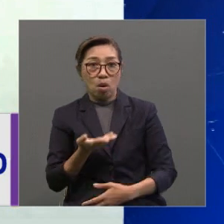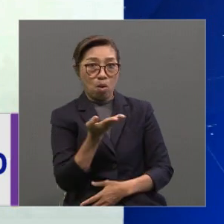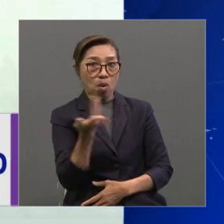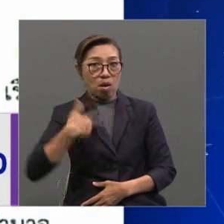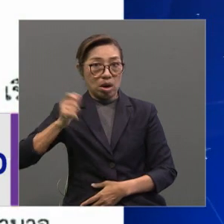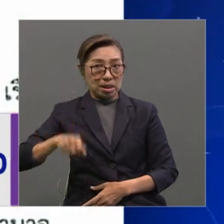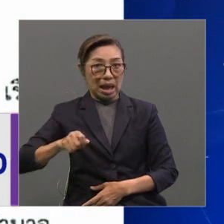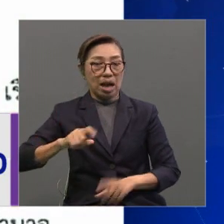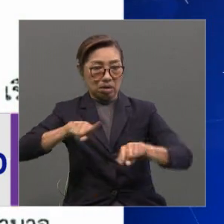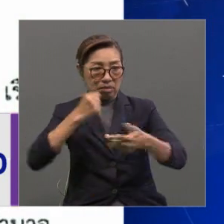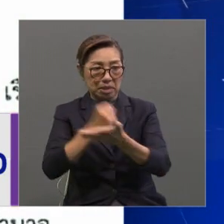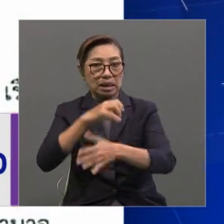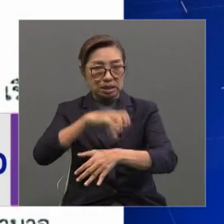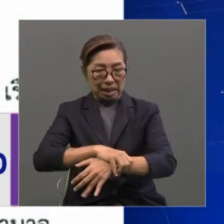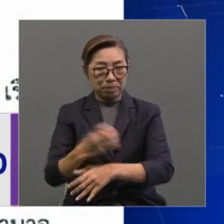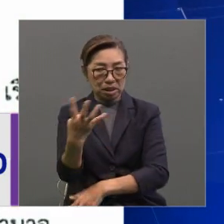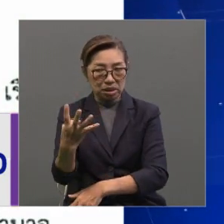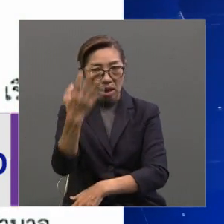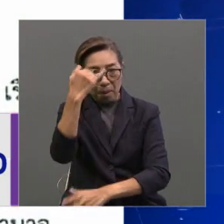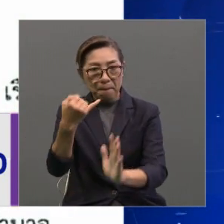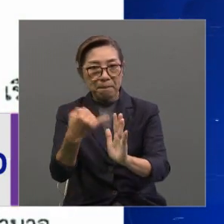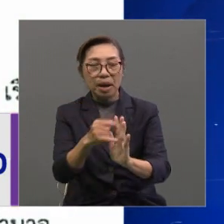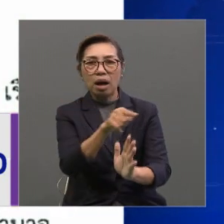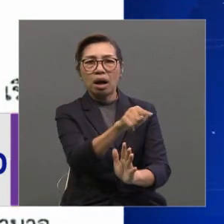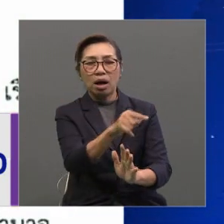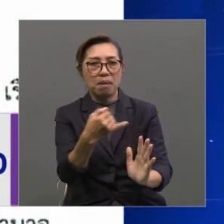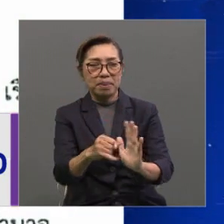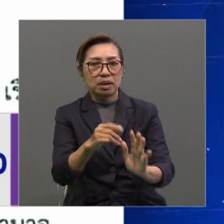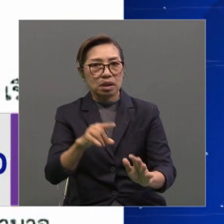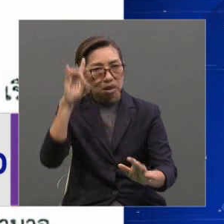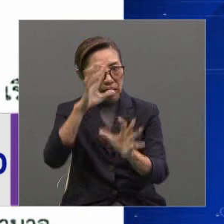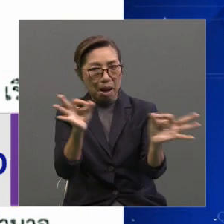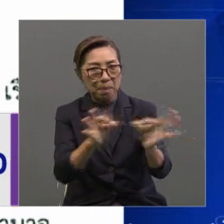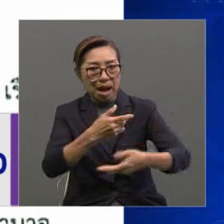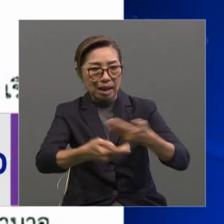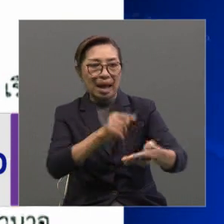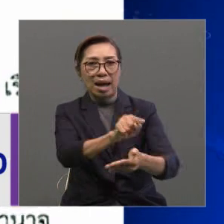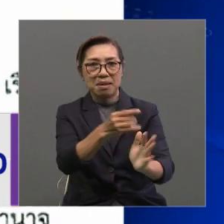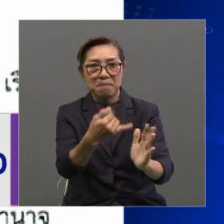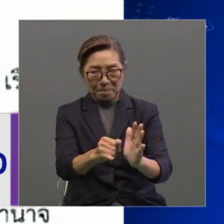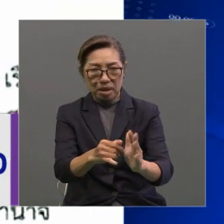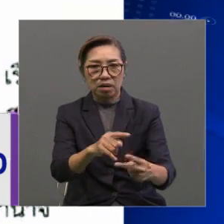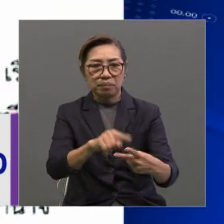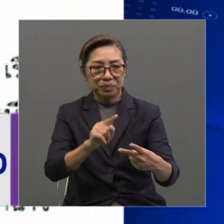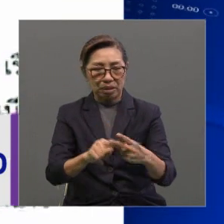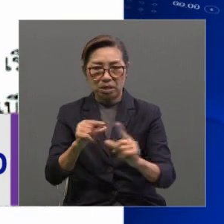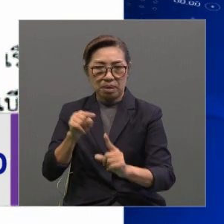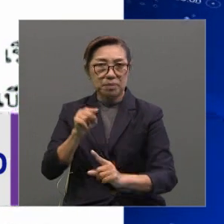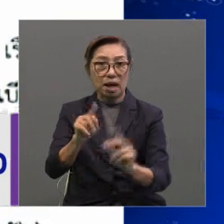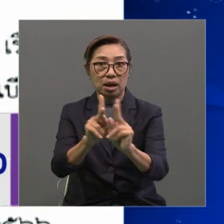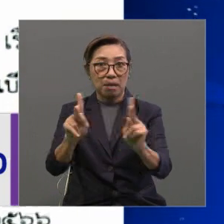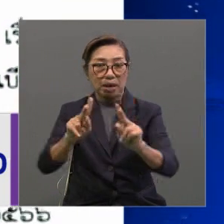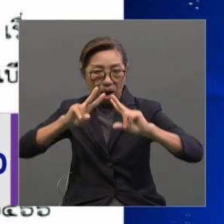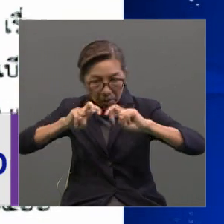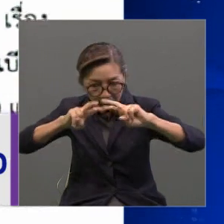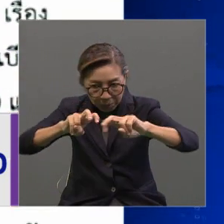ออกหมายจับผู้ต้หาเอาไ้แล้วฐานจำหน่ายยาเสรจตดใหท่อประเภทหนึ่งโดยไม่ได้รับอนุญาตพร้มกัสั่งการให้คณะกรมก